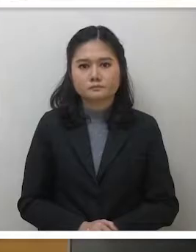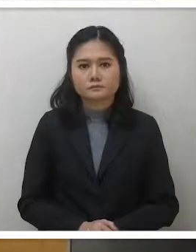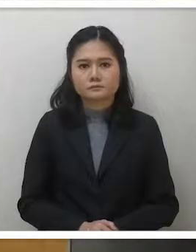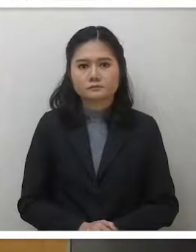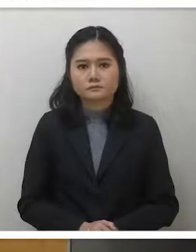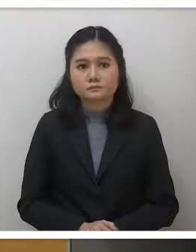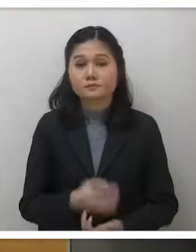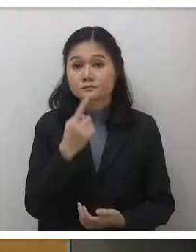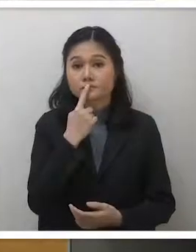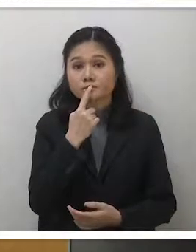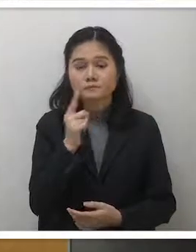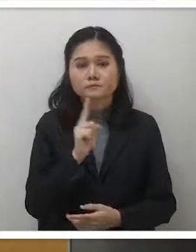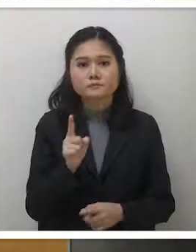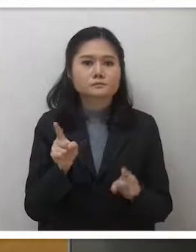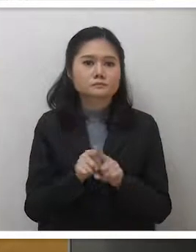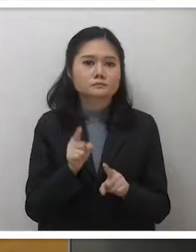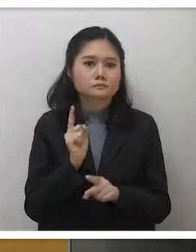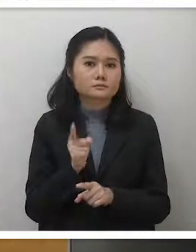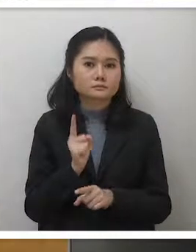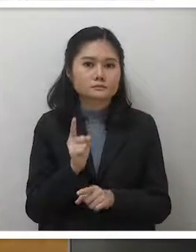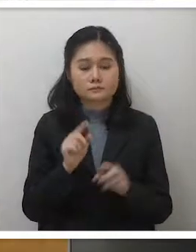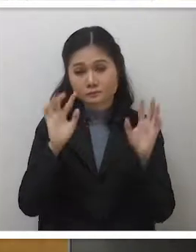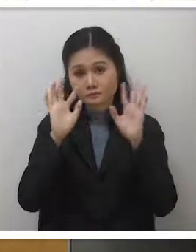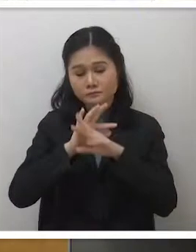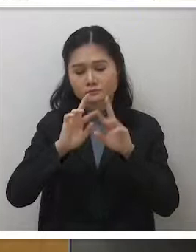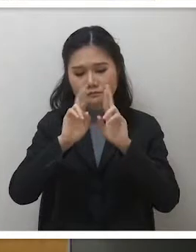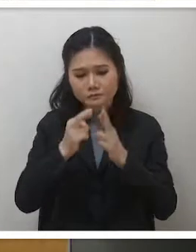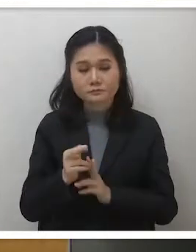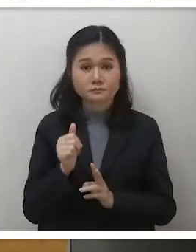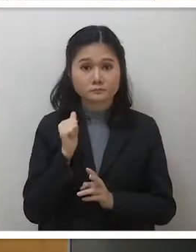เพราะปากเขาก็ยังไงก็จะยังคล้ายๆรูปเดิม